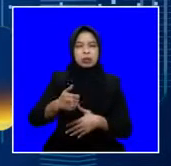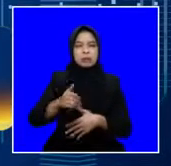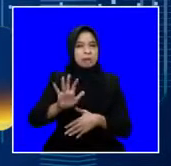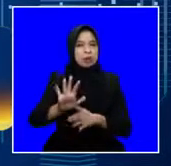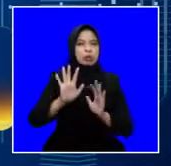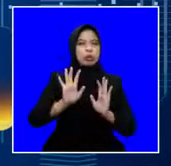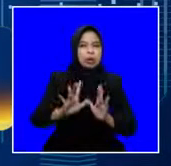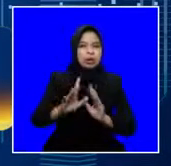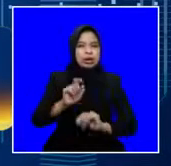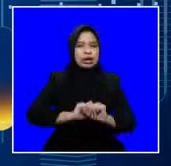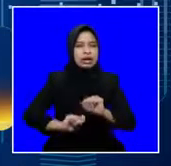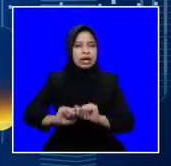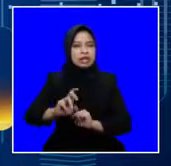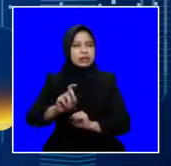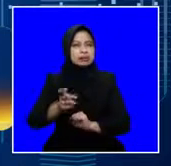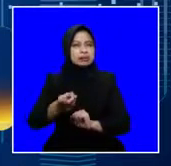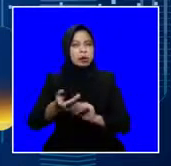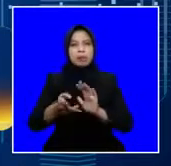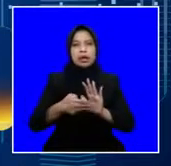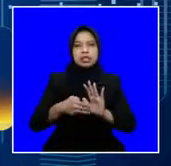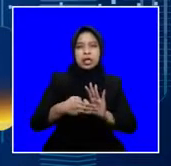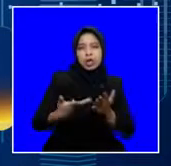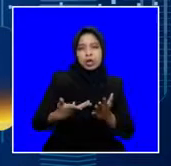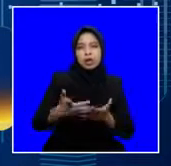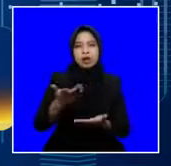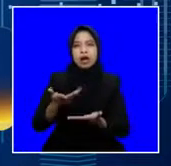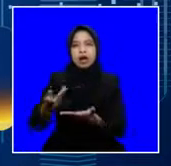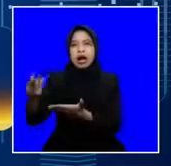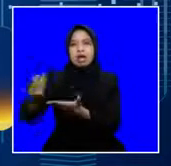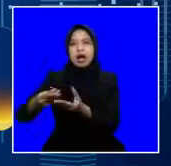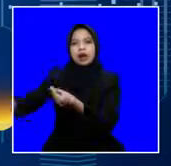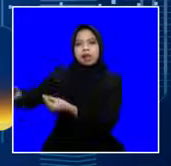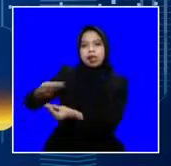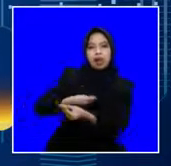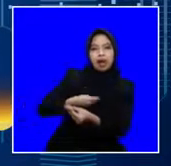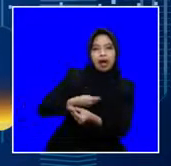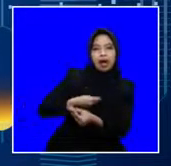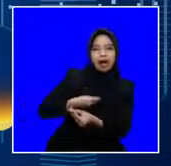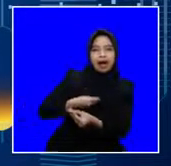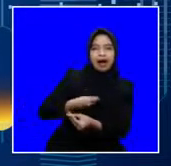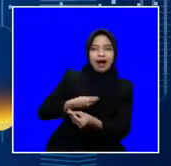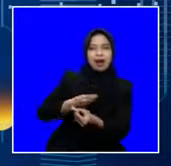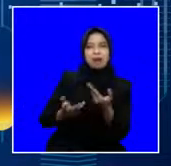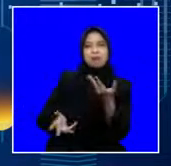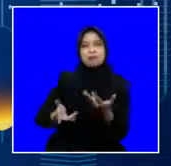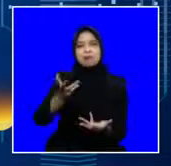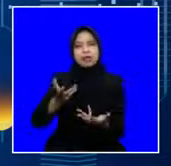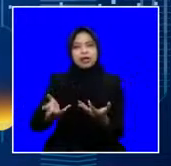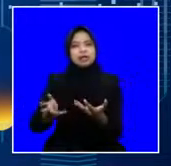mana LPDP harus meminta pengembalian dana dari sekitar